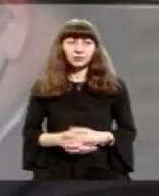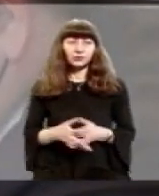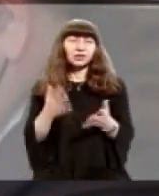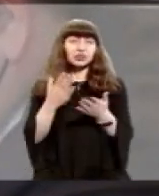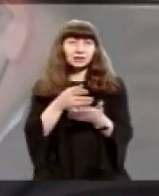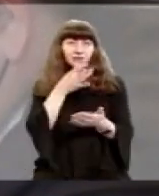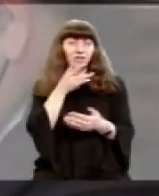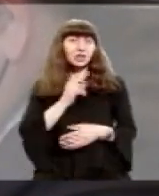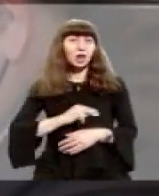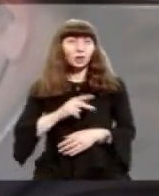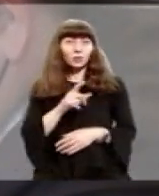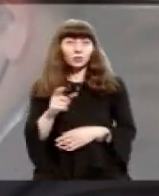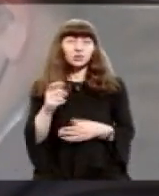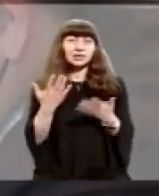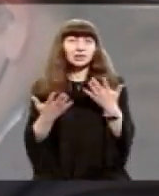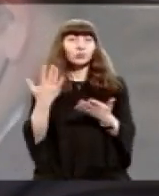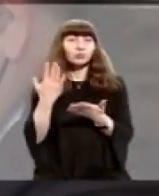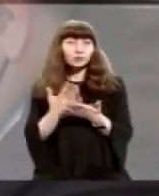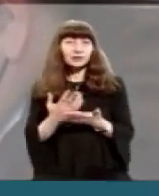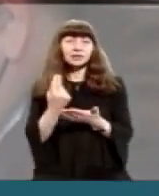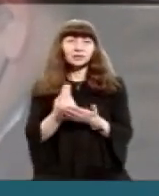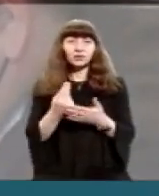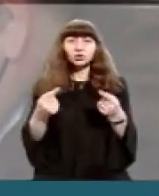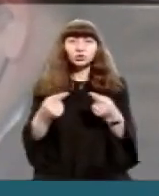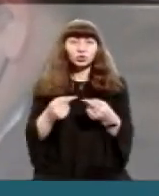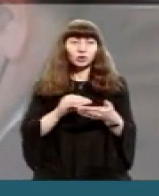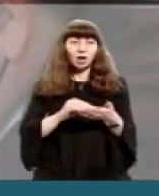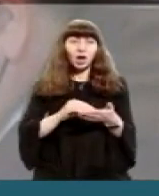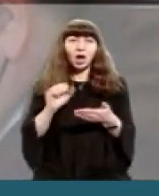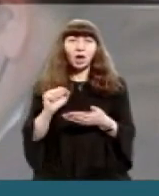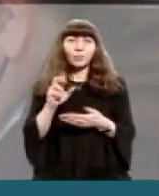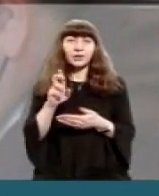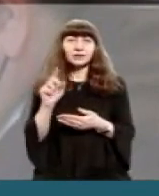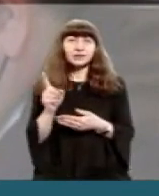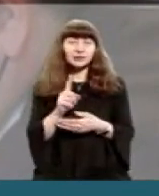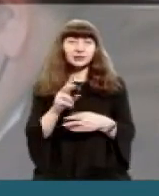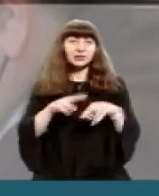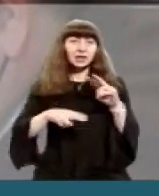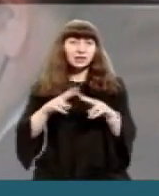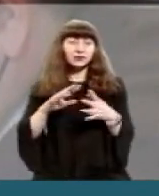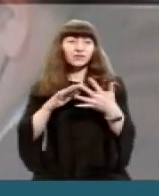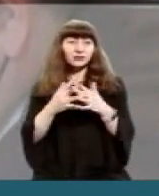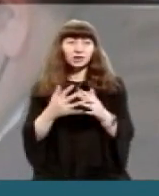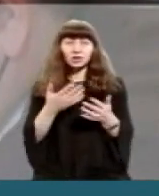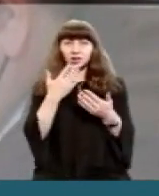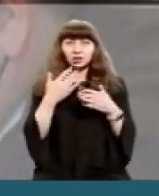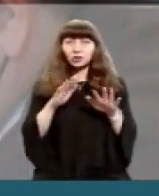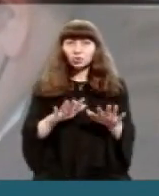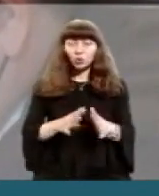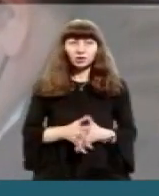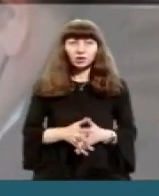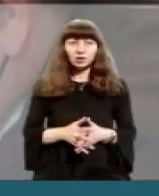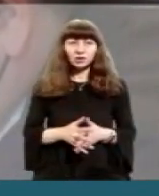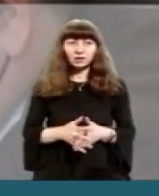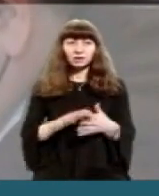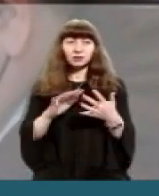сегодня имеет средства, просто четко надо прописывать в ОПЗ строительство на селе. Он не только на селе может строить, он может